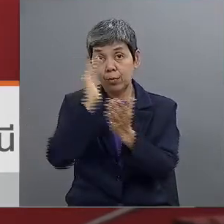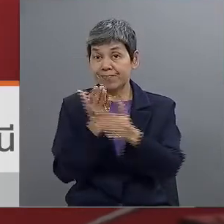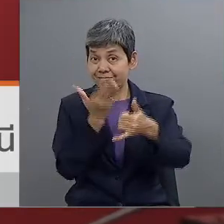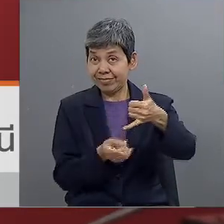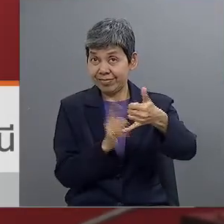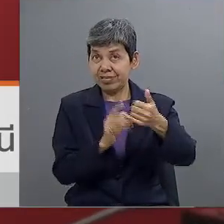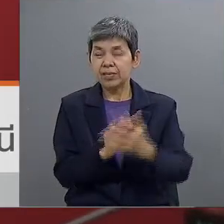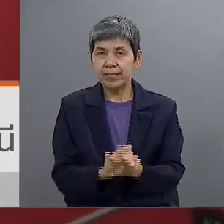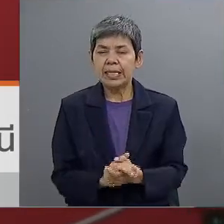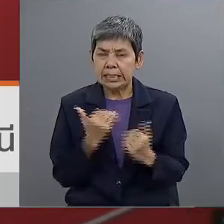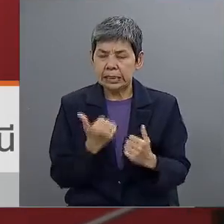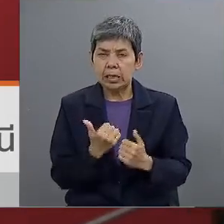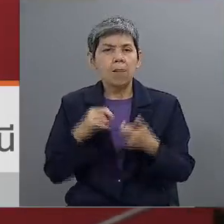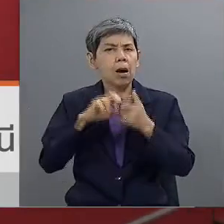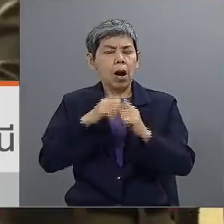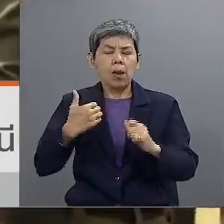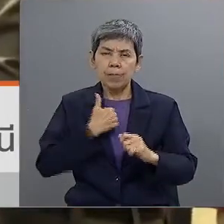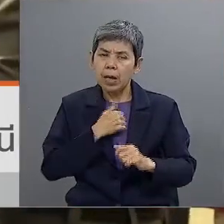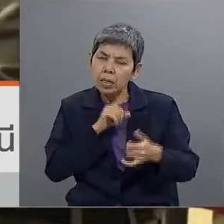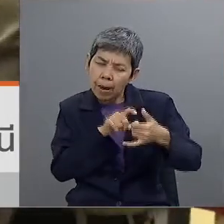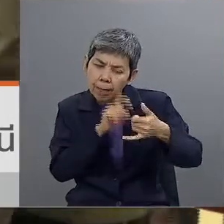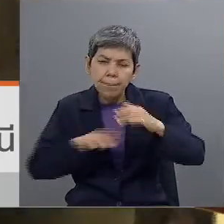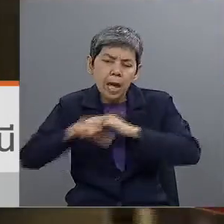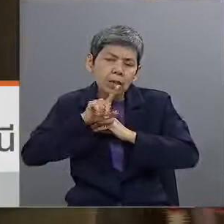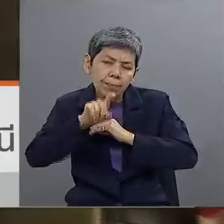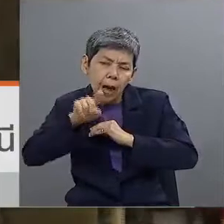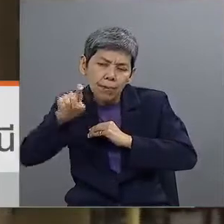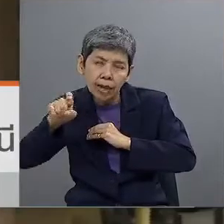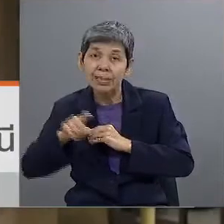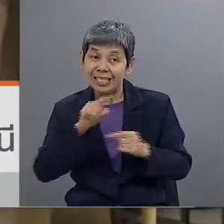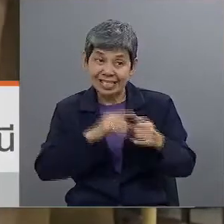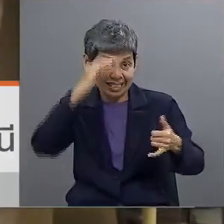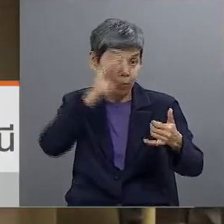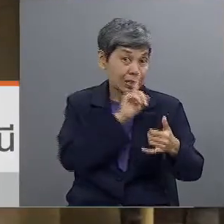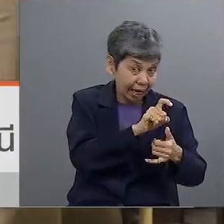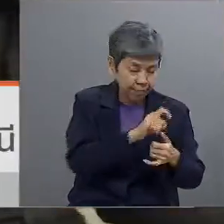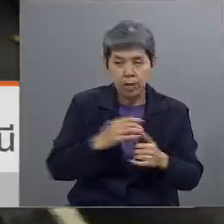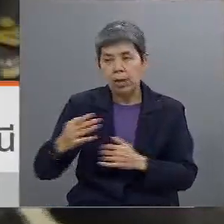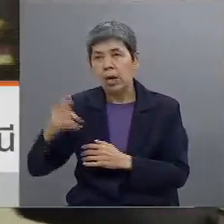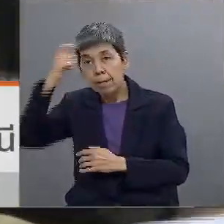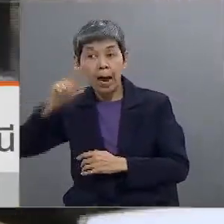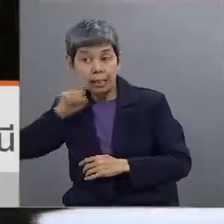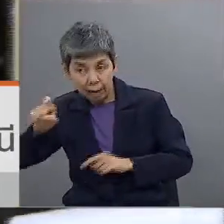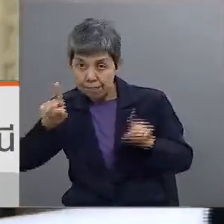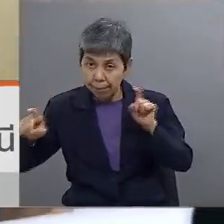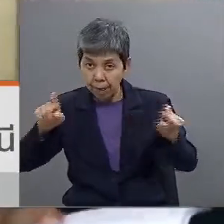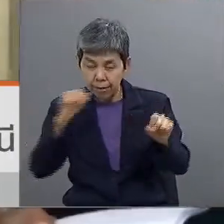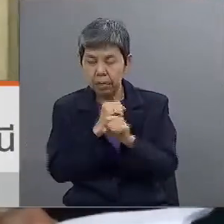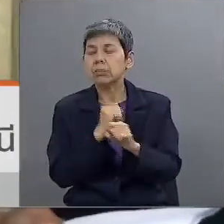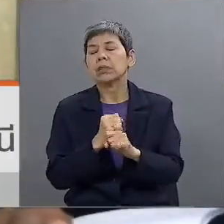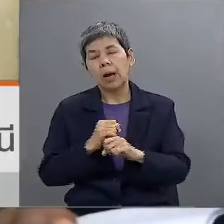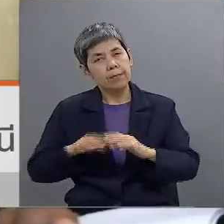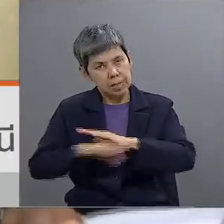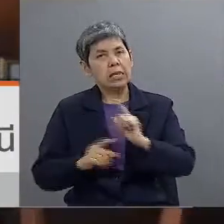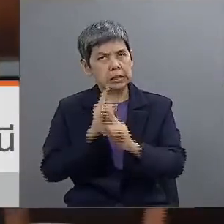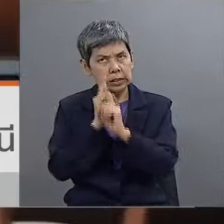หลังเกิดเหตุได้มีการสอบสวนพยานทั้งฝ่ายผู้ก่อเหตุและผู้เสียหายแล้วค่ะจึงต้องดำเนินการตามพยานหลักฐานขณะเดียว